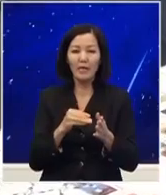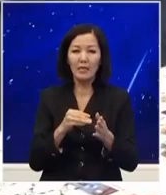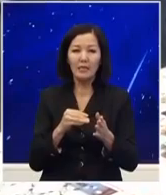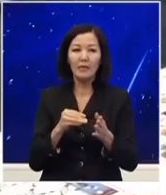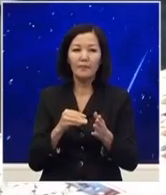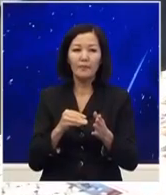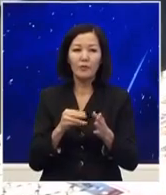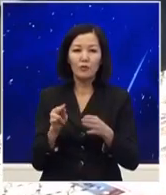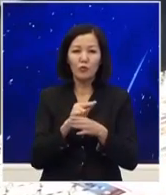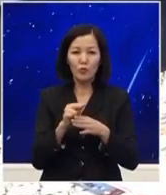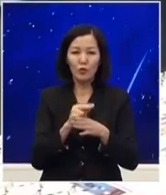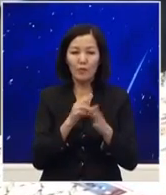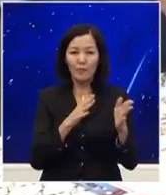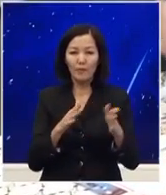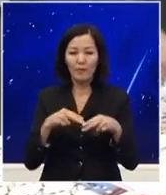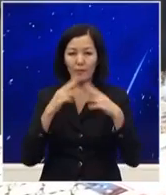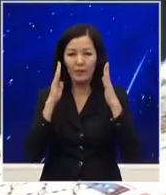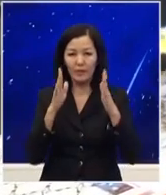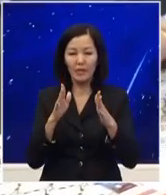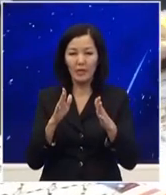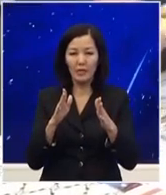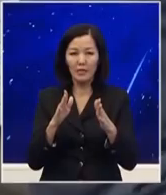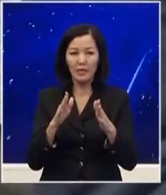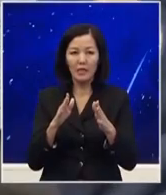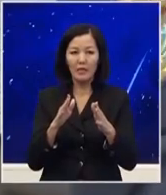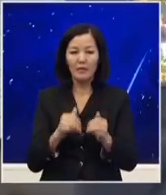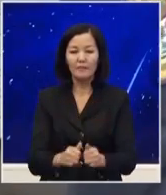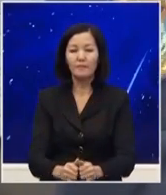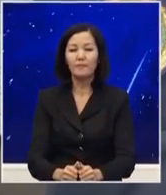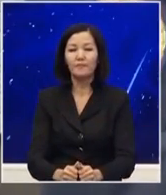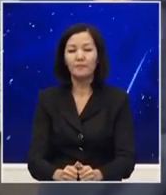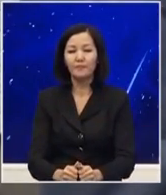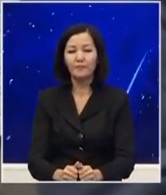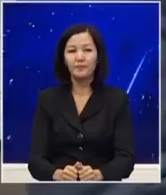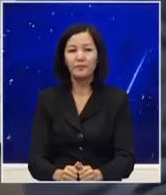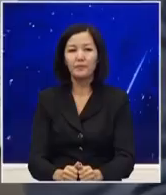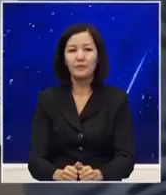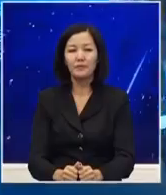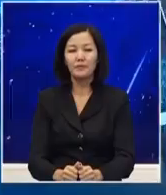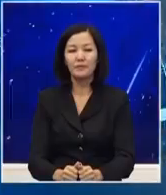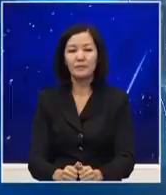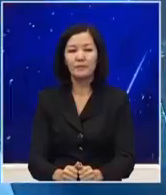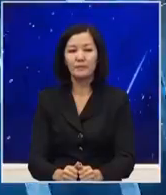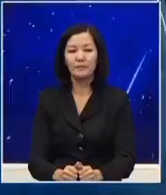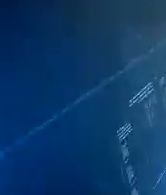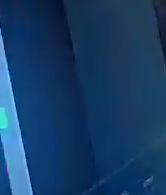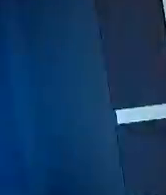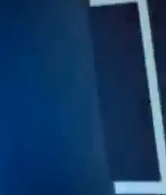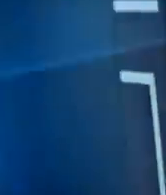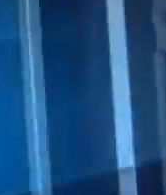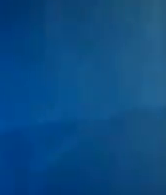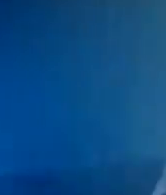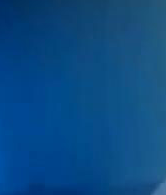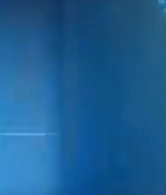Есіңізде болсын, от жағу кезінде тез тұтанатын сұйықтықтарды қолдануға болмайды дейді. сала өкілдері. Алмат Хамид, Ерболат